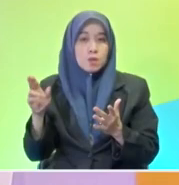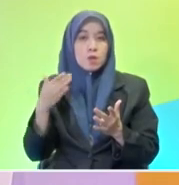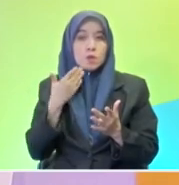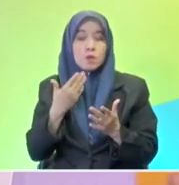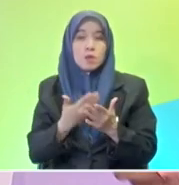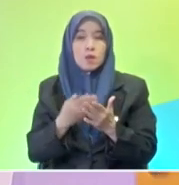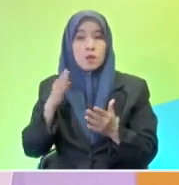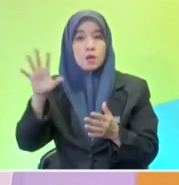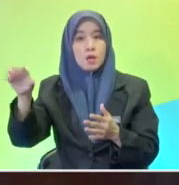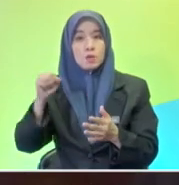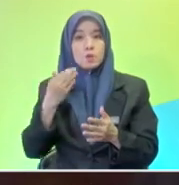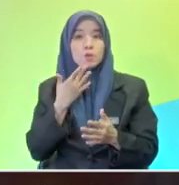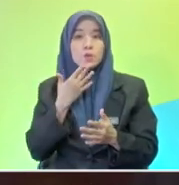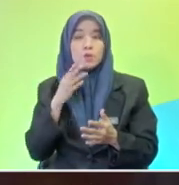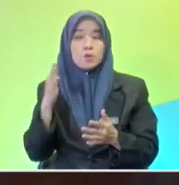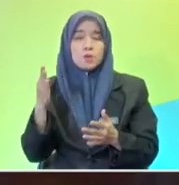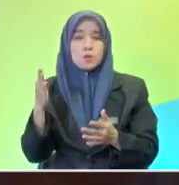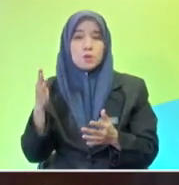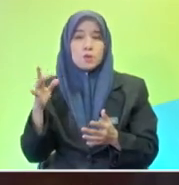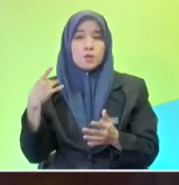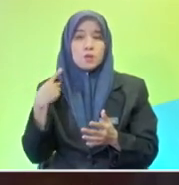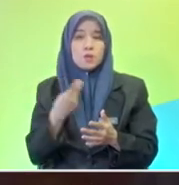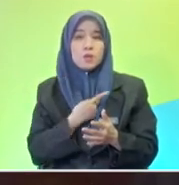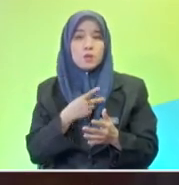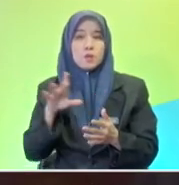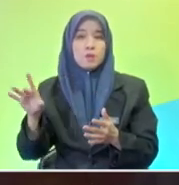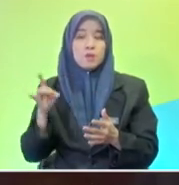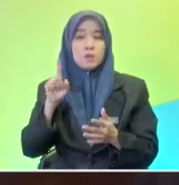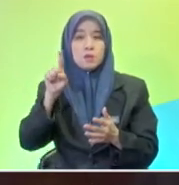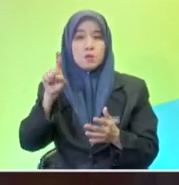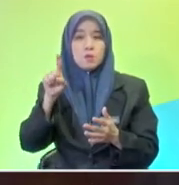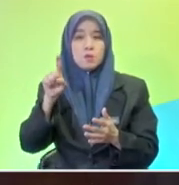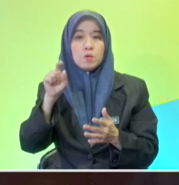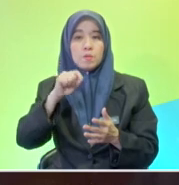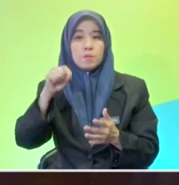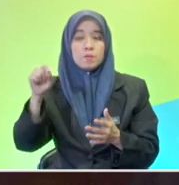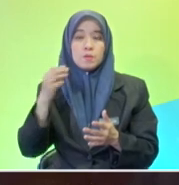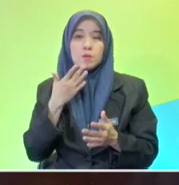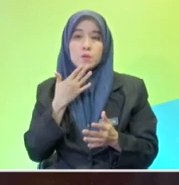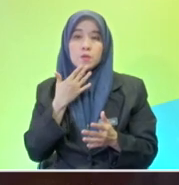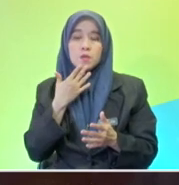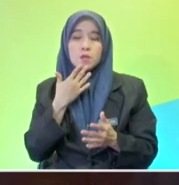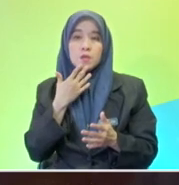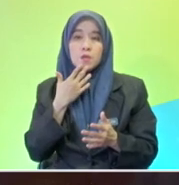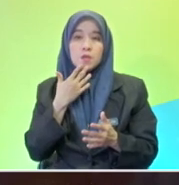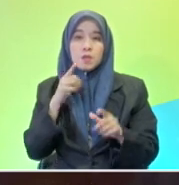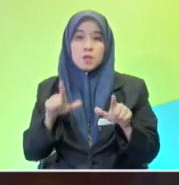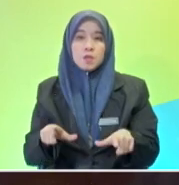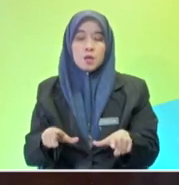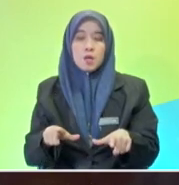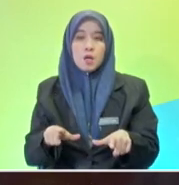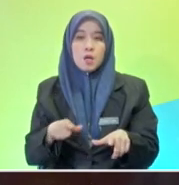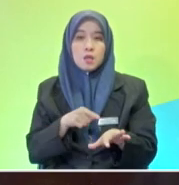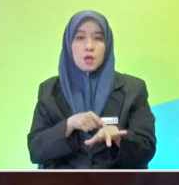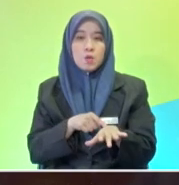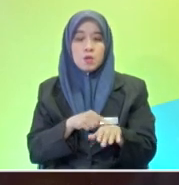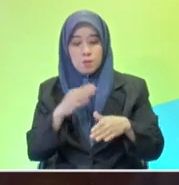biru dulu okey Jadi Abang Kris kita akan pilih satu pensel warna yang kita nak ya kita suka Letakkan daun di bawah permukaan